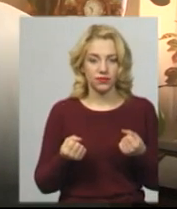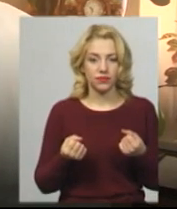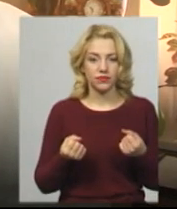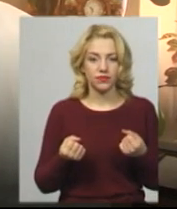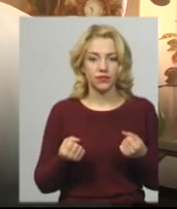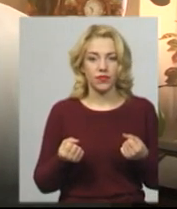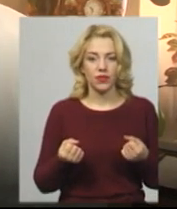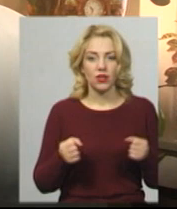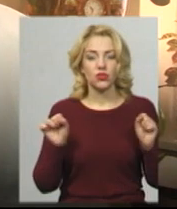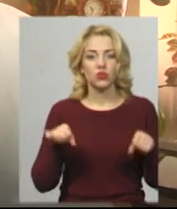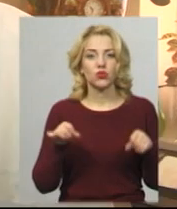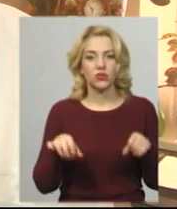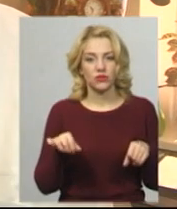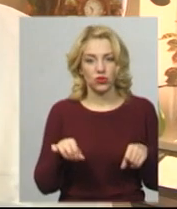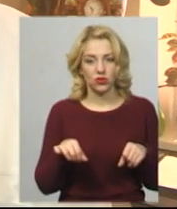з можливістю